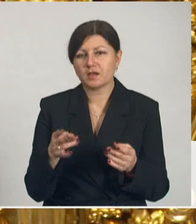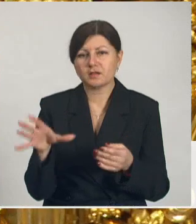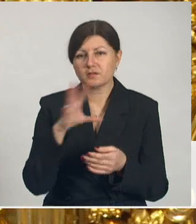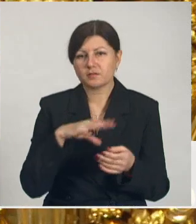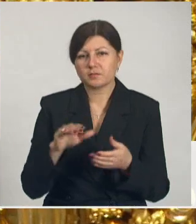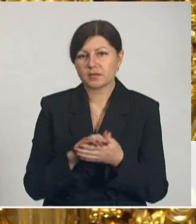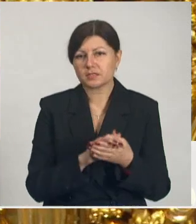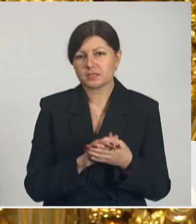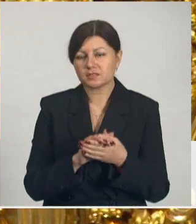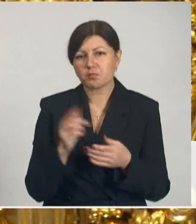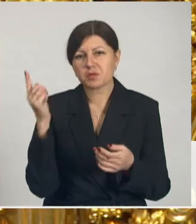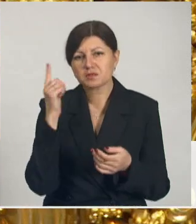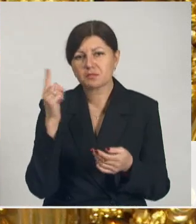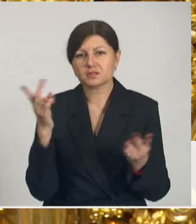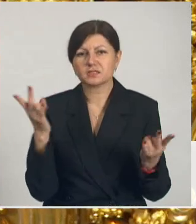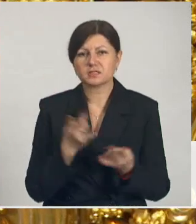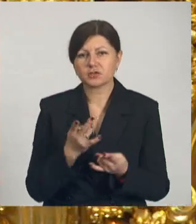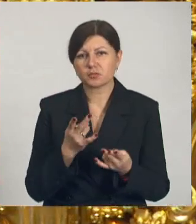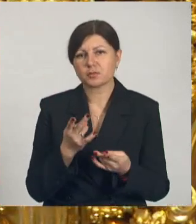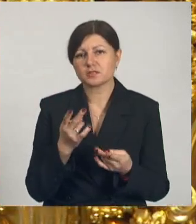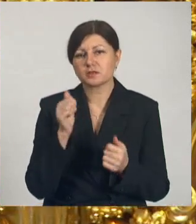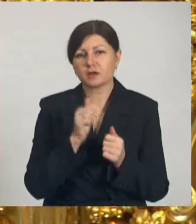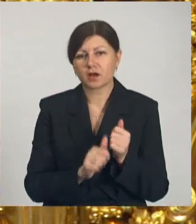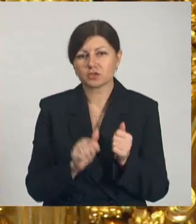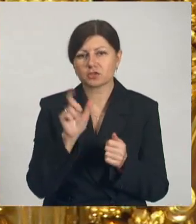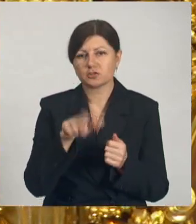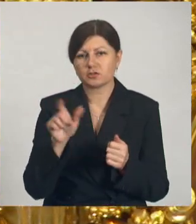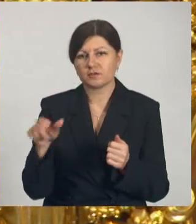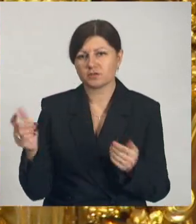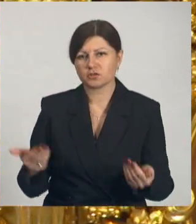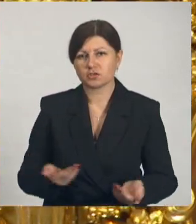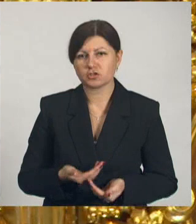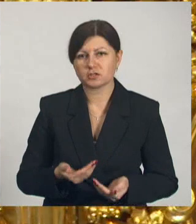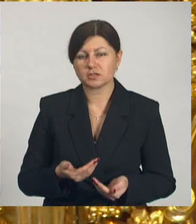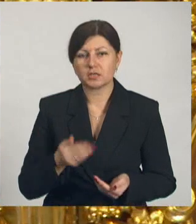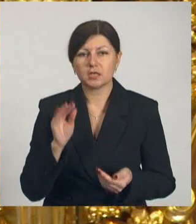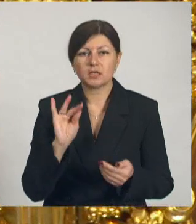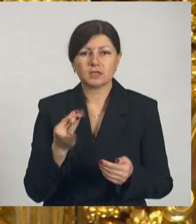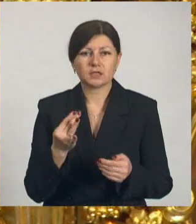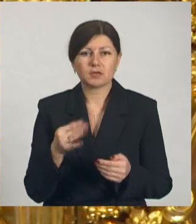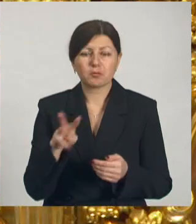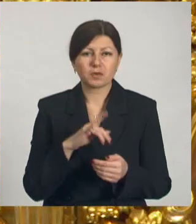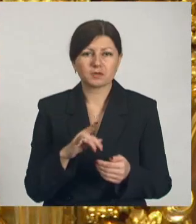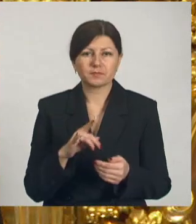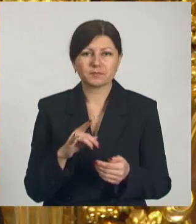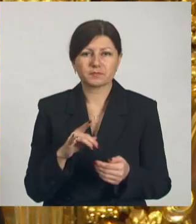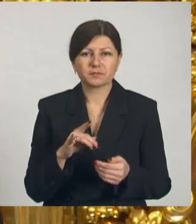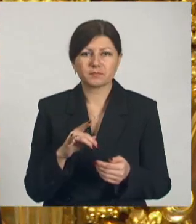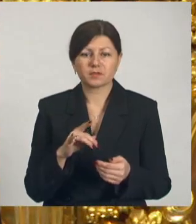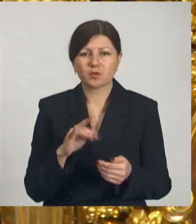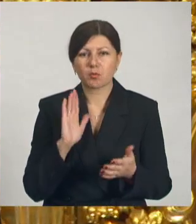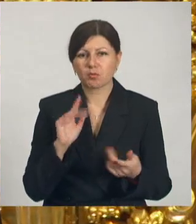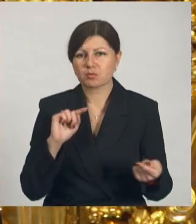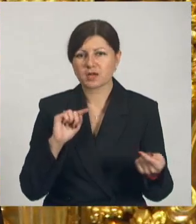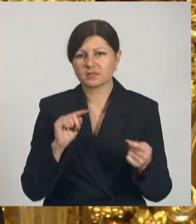понимание значимости каждой человеческой жизни. И мы